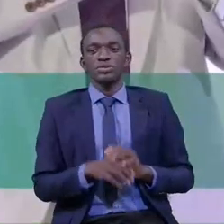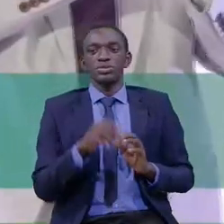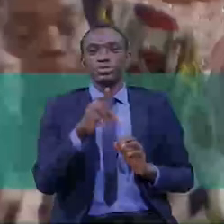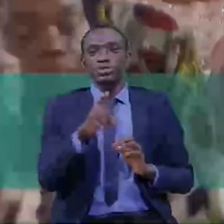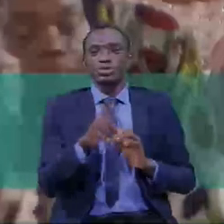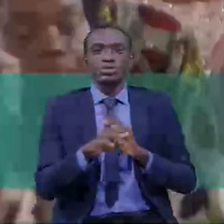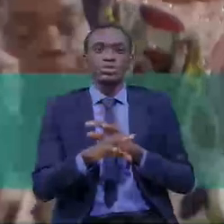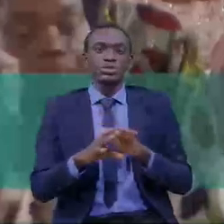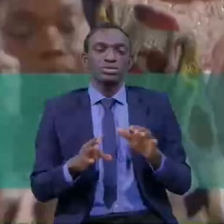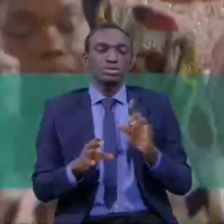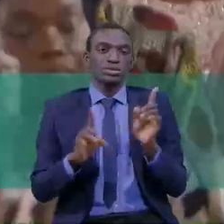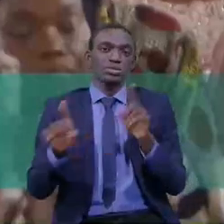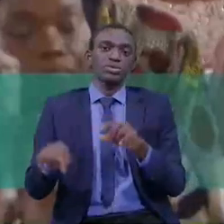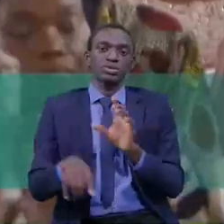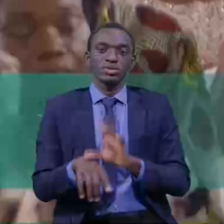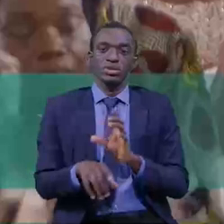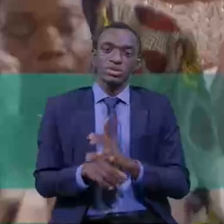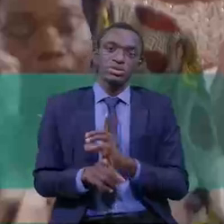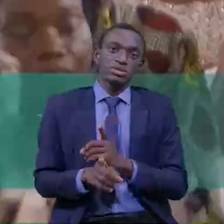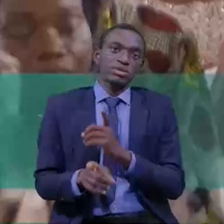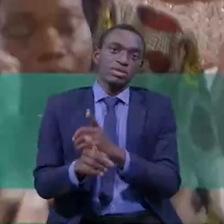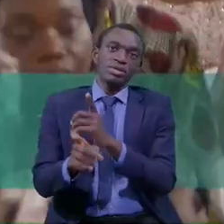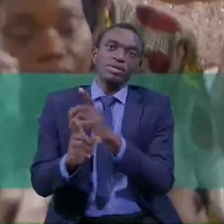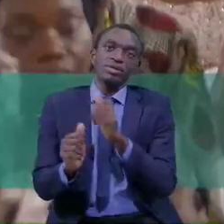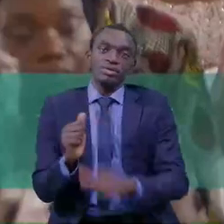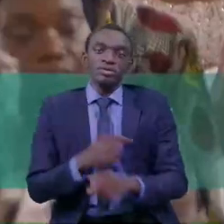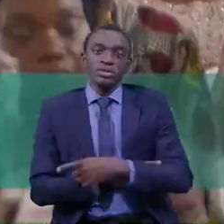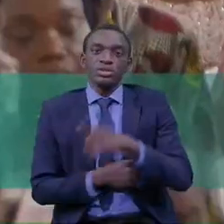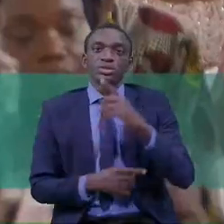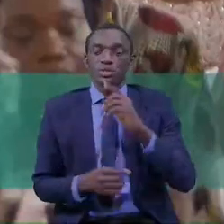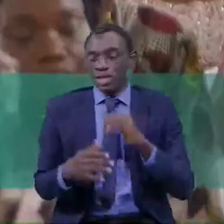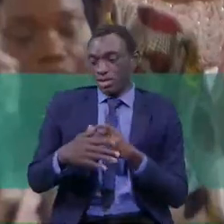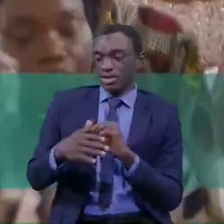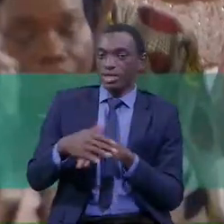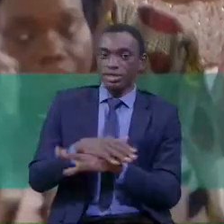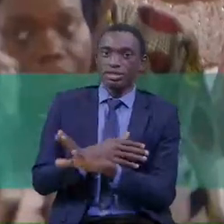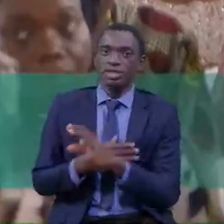Ils vont dans une église régulière. Et quand vous entrez là-bas,